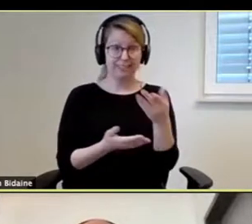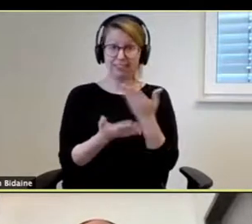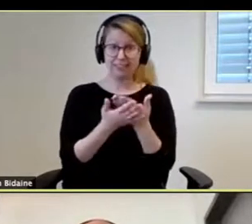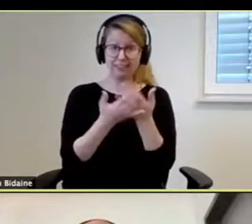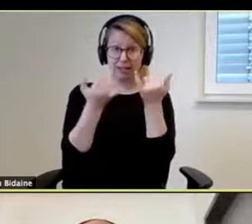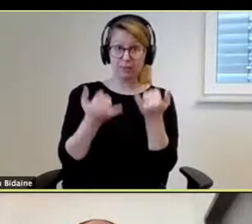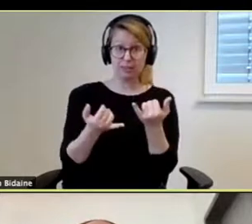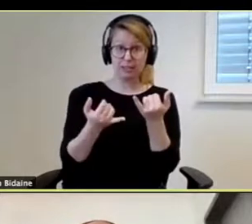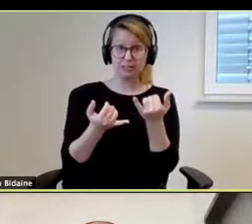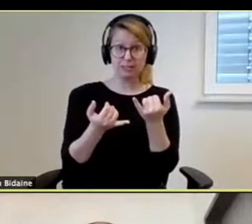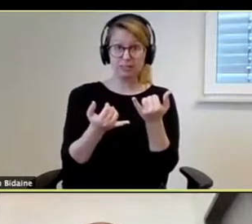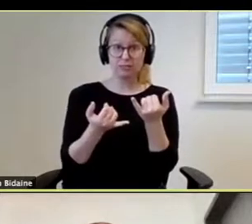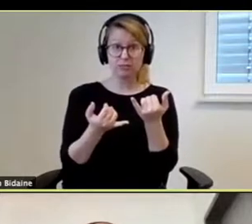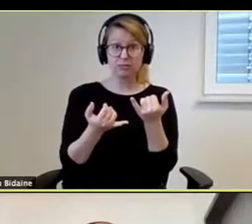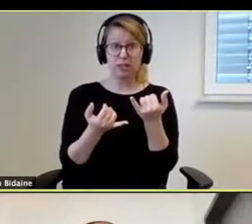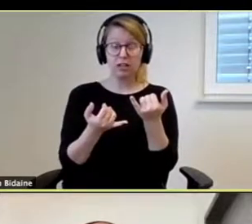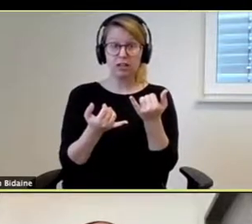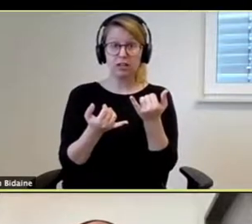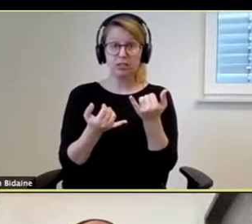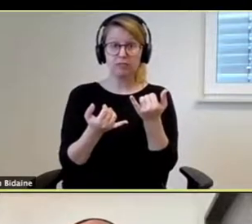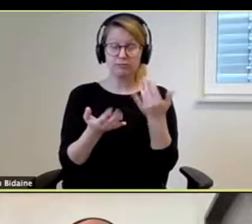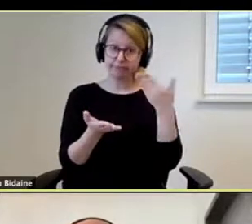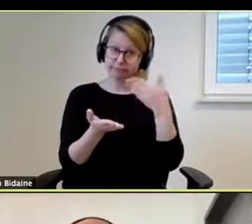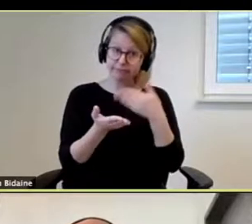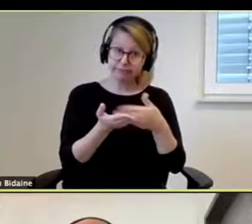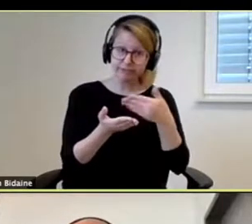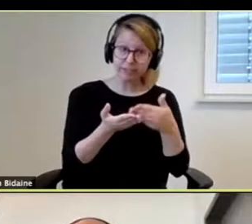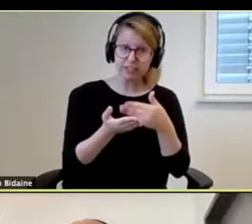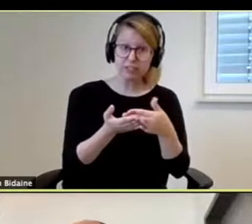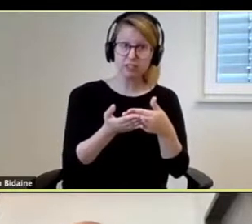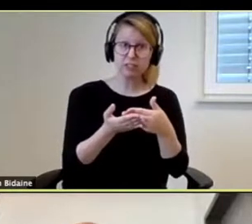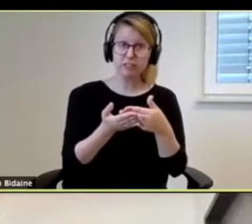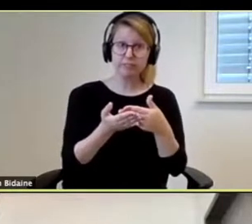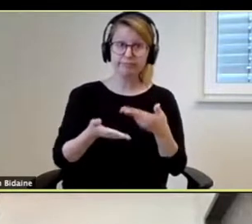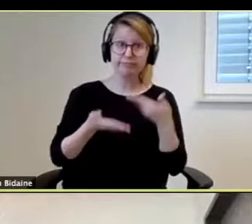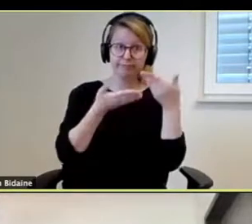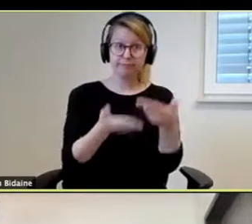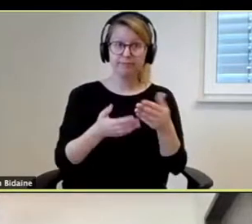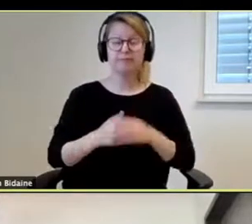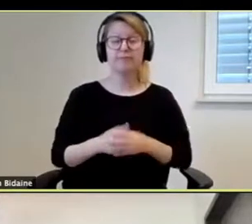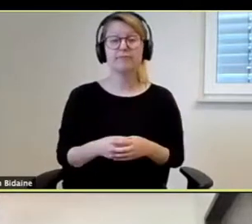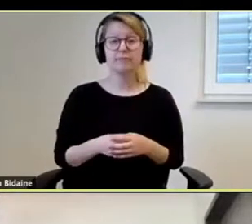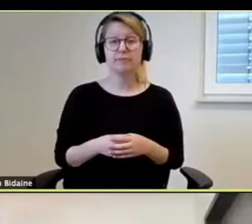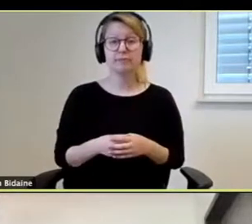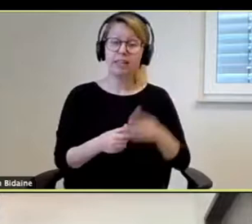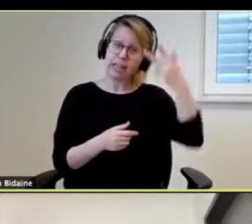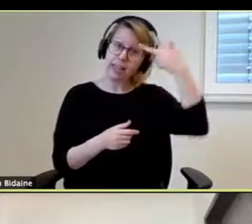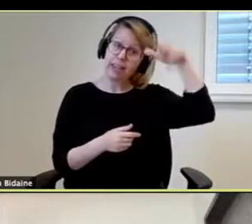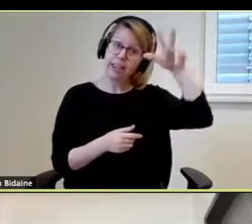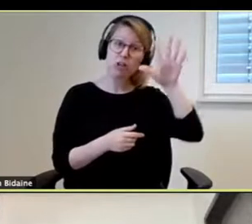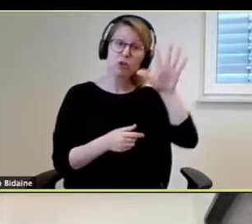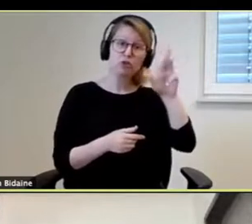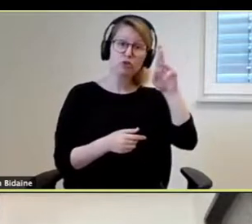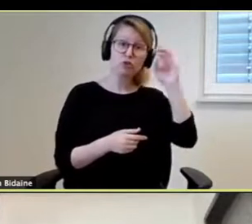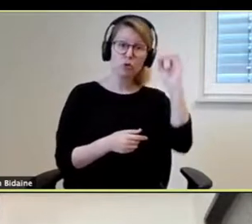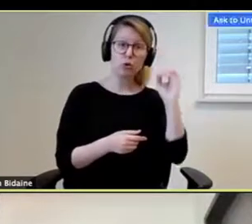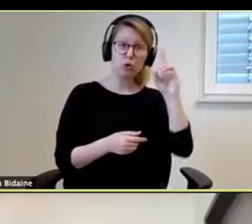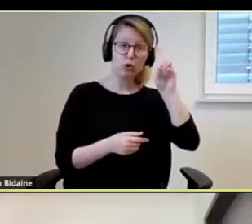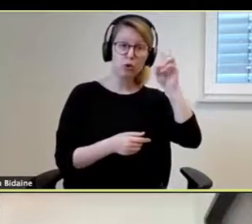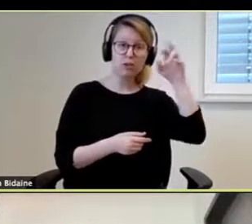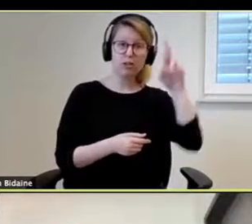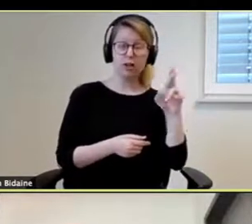qui est aujourd'hui notre modérateur et qui vous donnera plus d'informations concernant